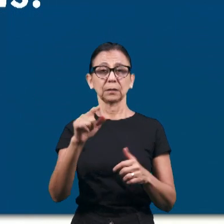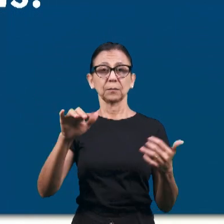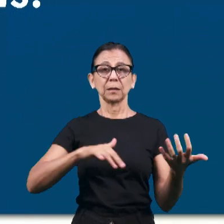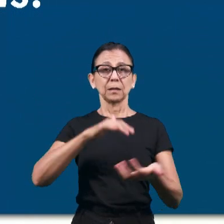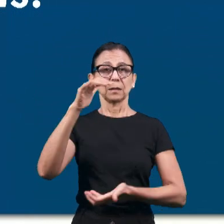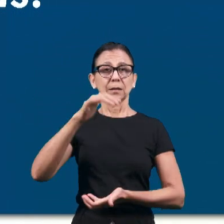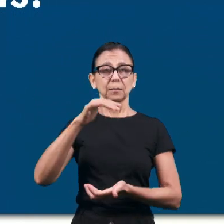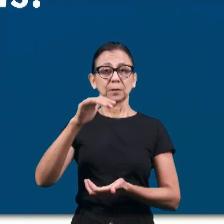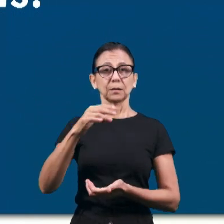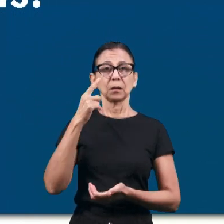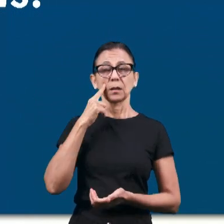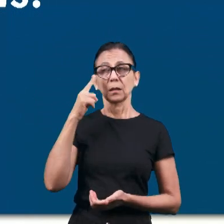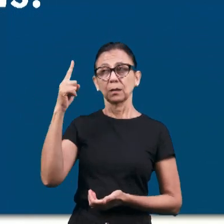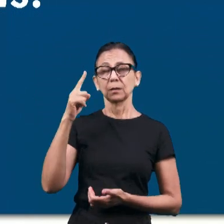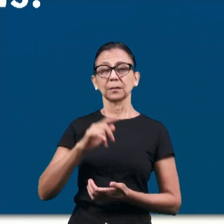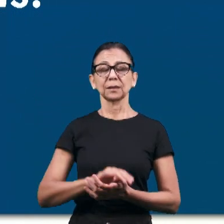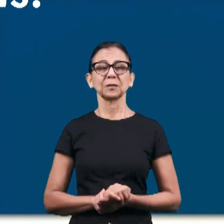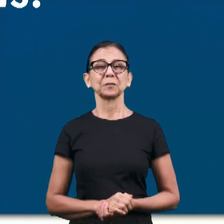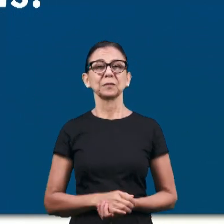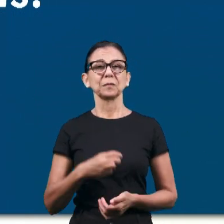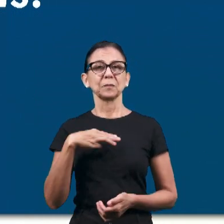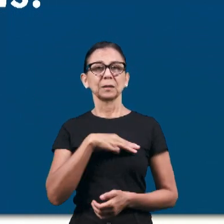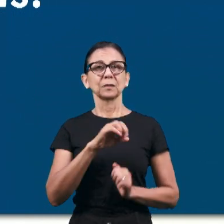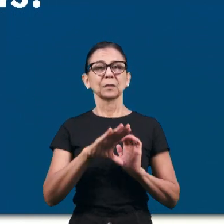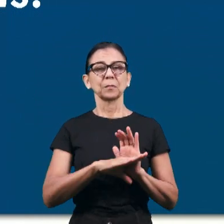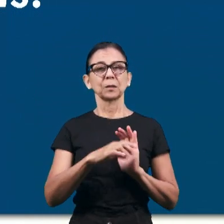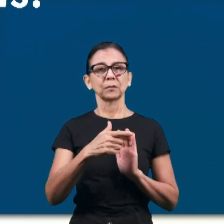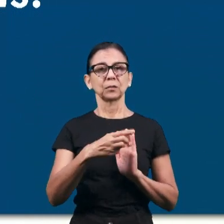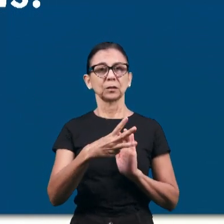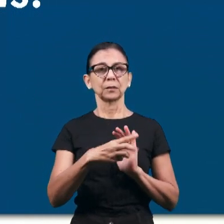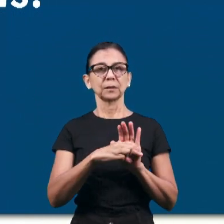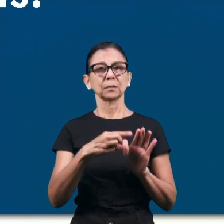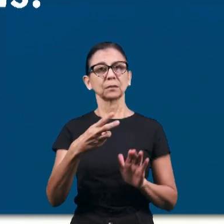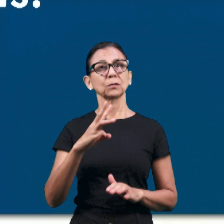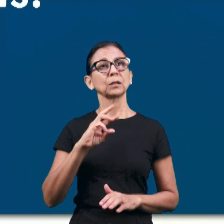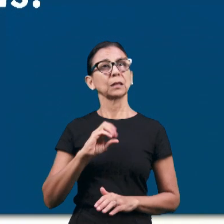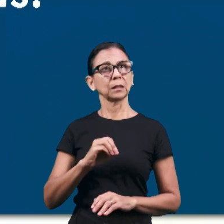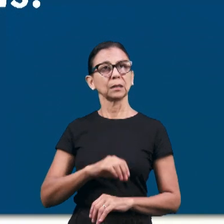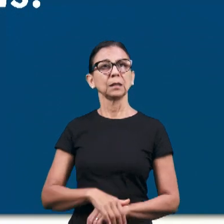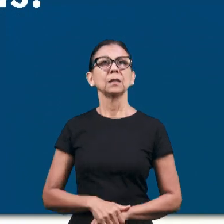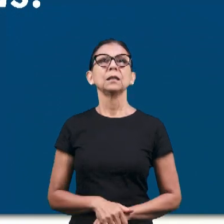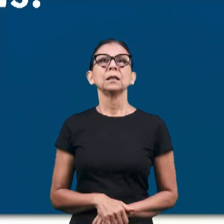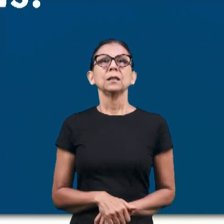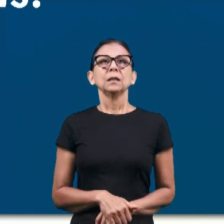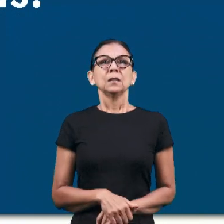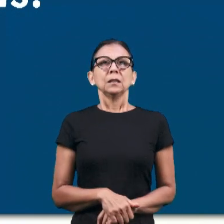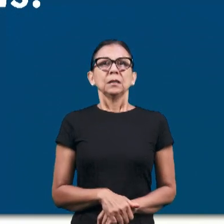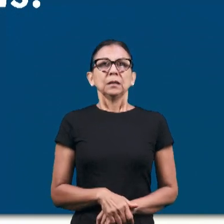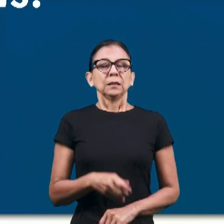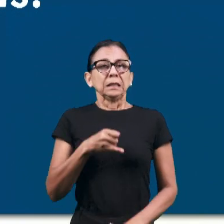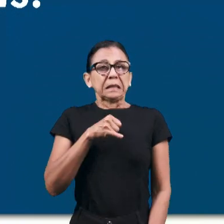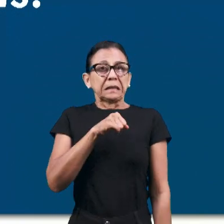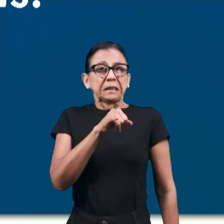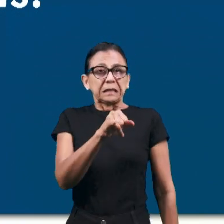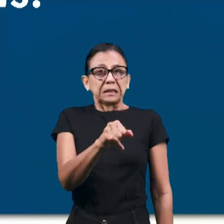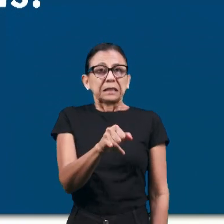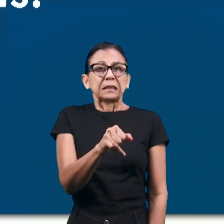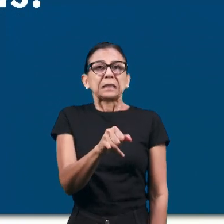puissent lire avec moi Matthieu 23, 30. Avec moi. Et il dit,